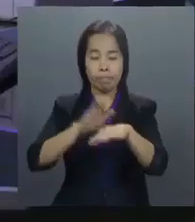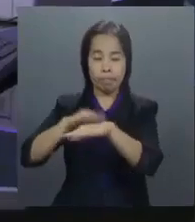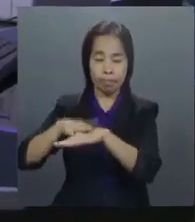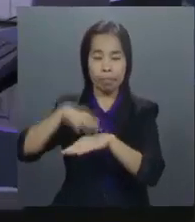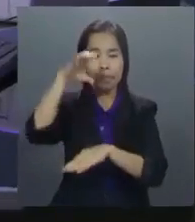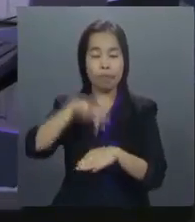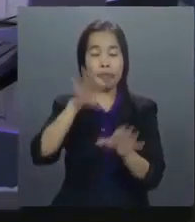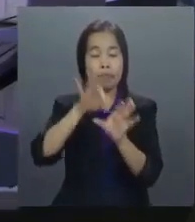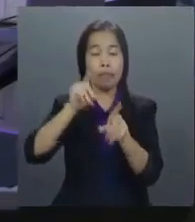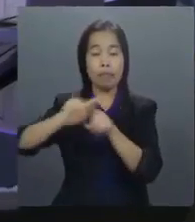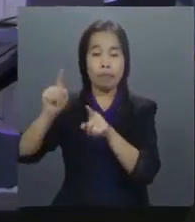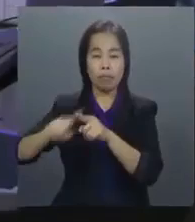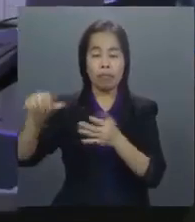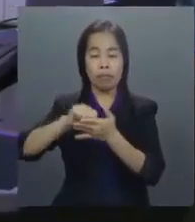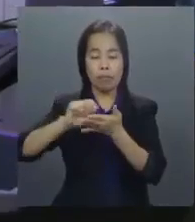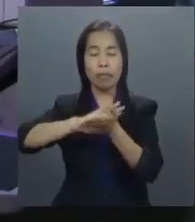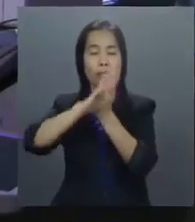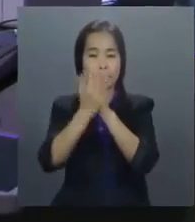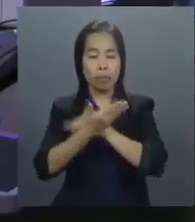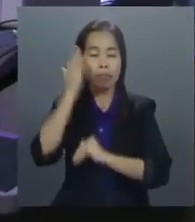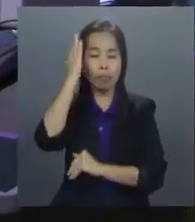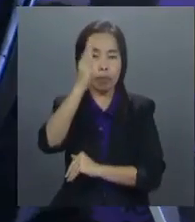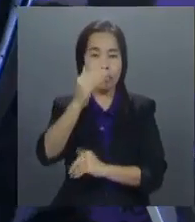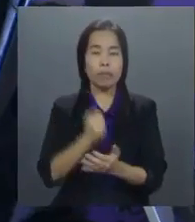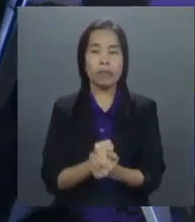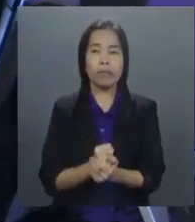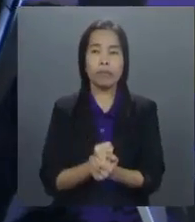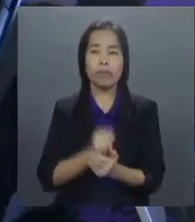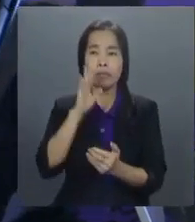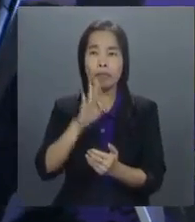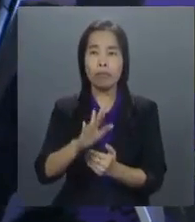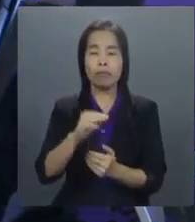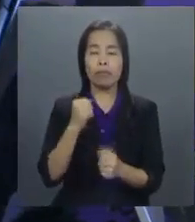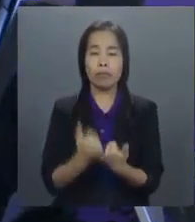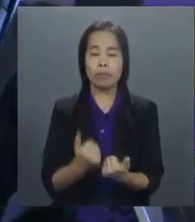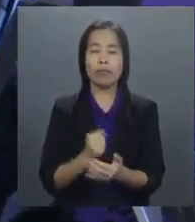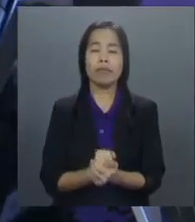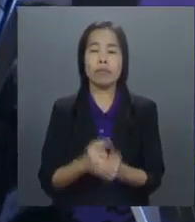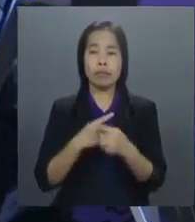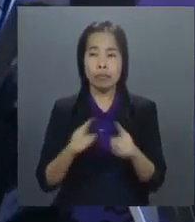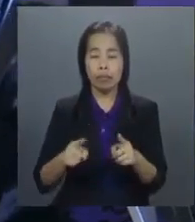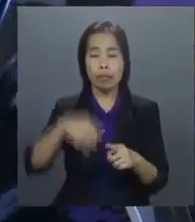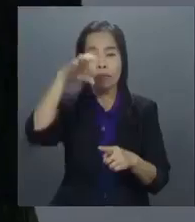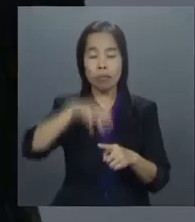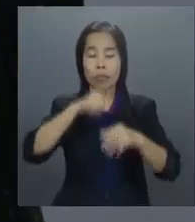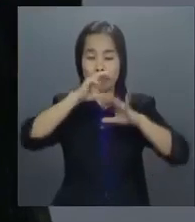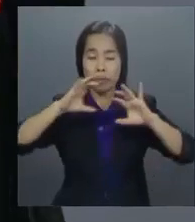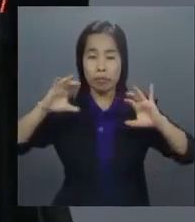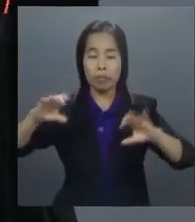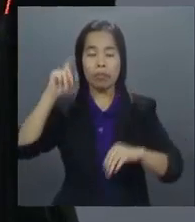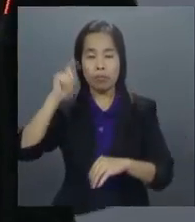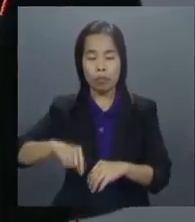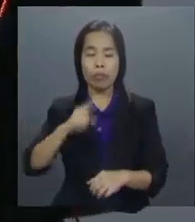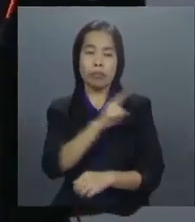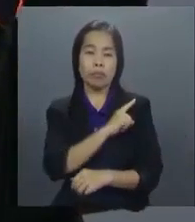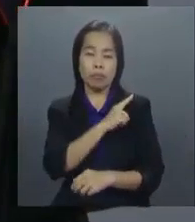องเร่งปรับตัวเพื่อเป็นผู้อยู่รอดในอุตสาหกรรมยุคประเทศไทย 4.0 แต่หน่วยงานรัฐที่เกี่ยวข้องก็ต้องกำกับอย่